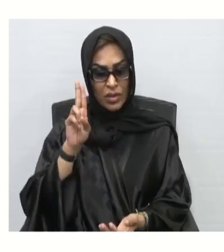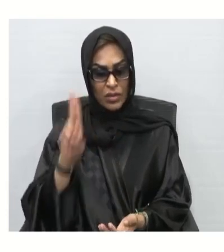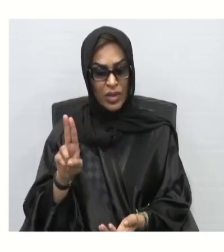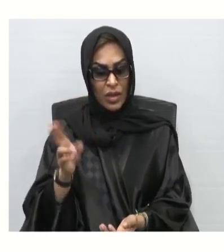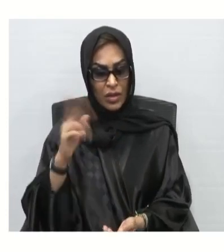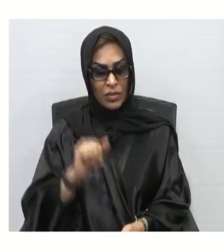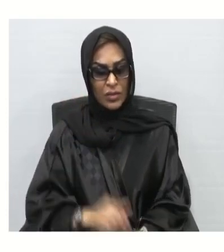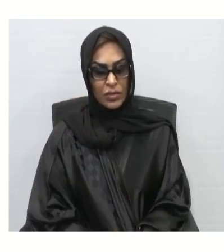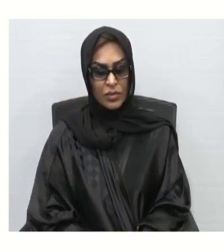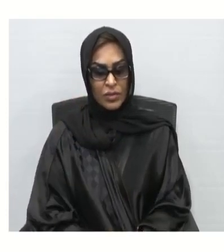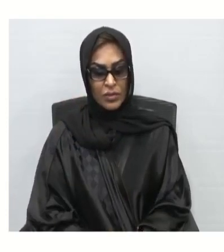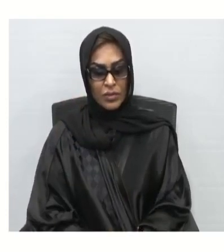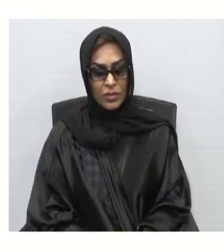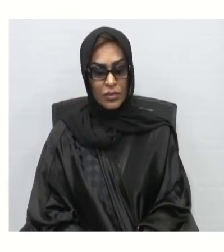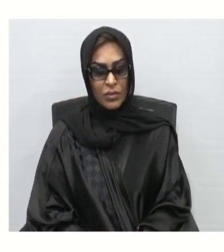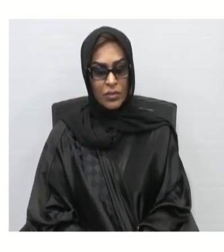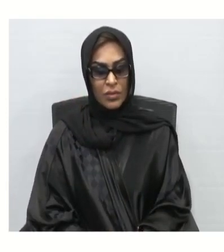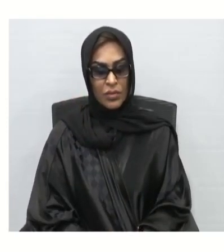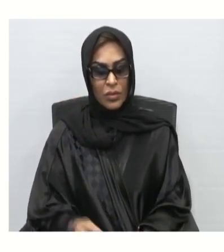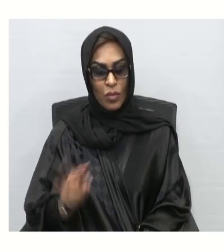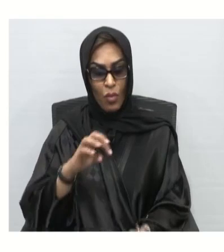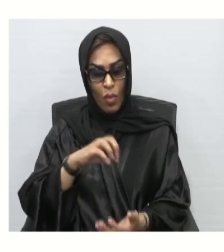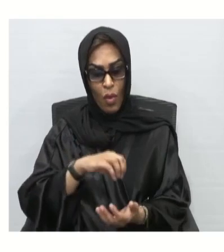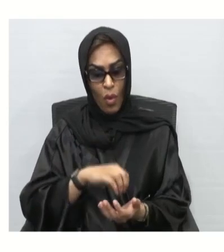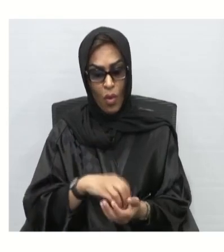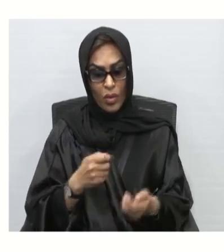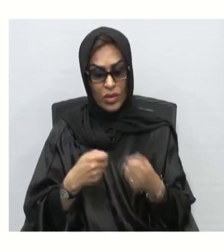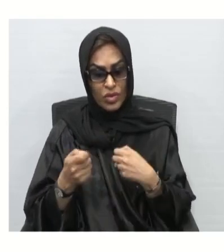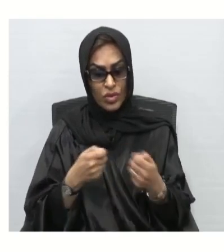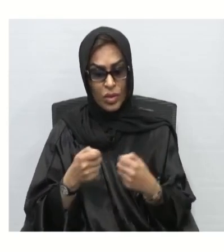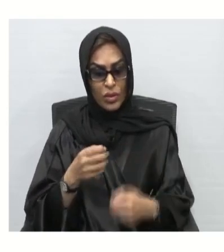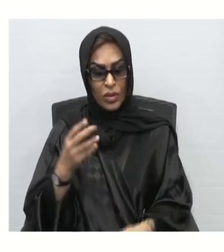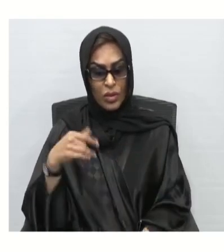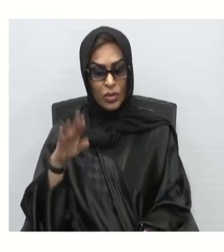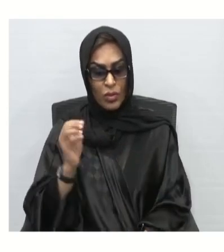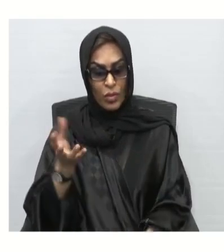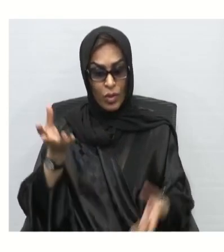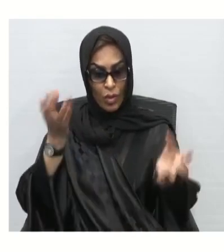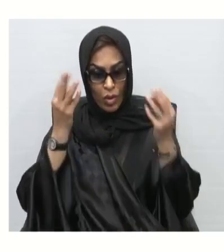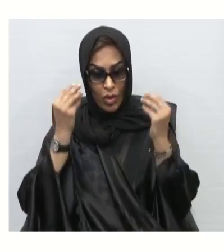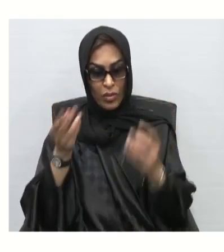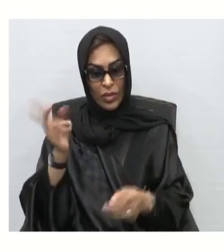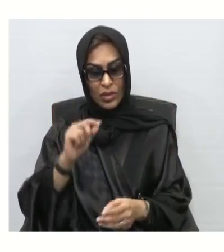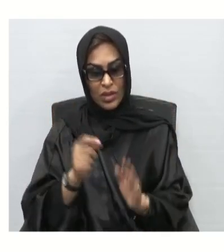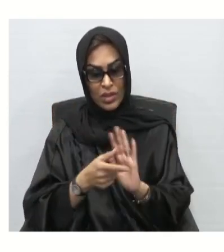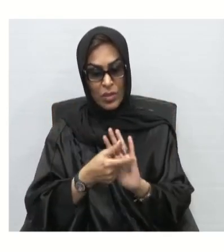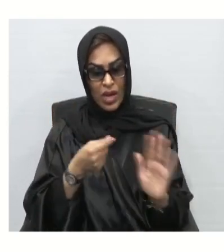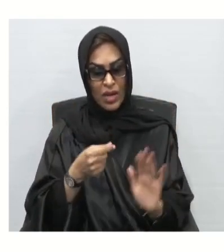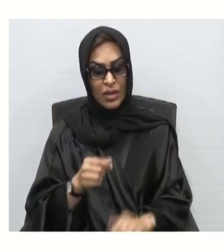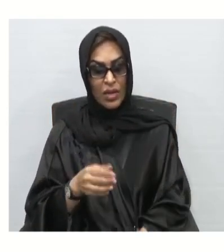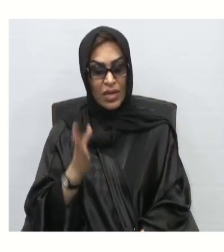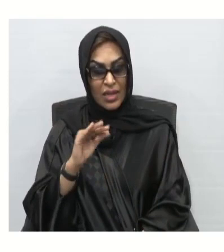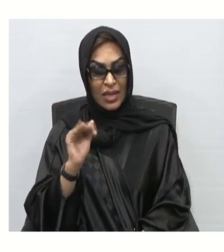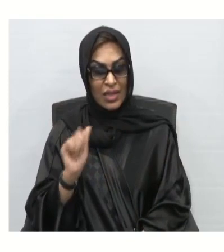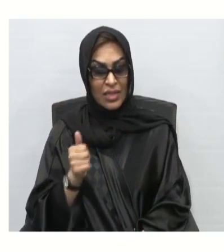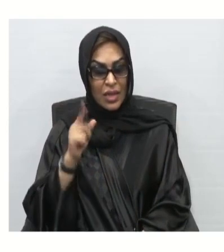التطبيقات الرسمي كذلك لا تزود مواقع التجاره الالكترونيه بمعلومات